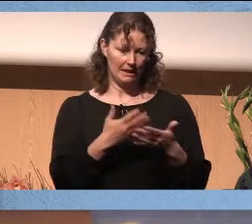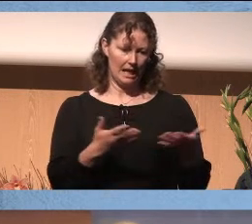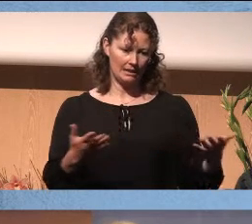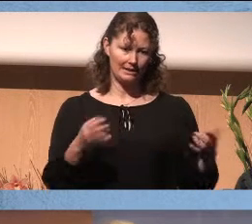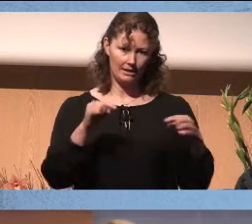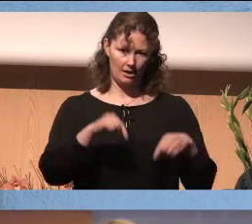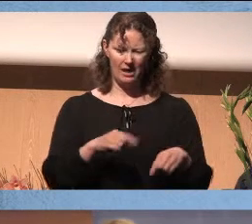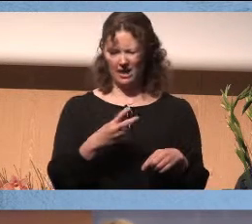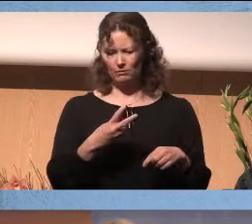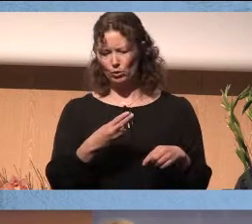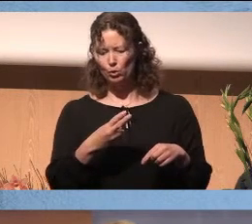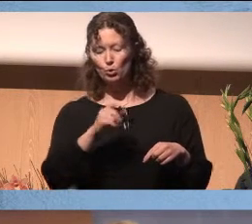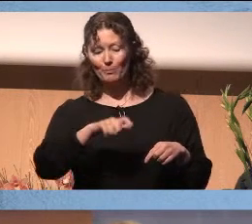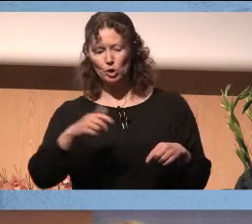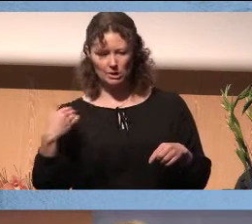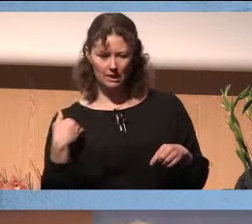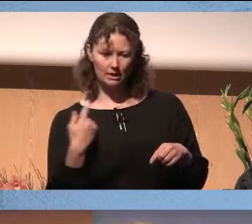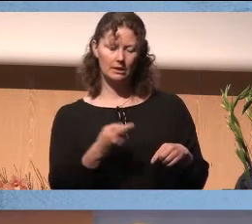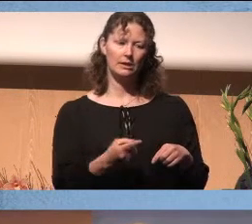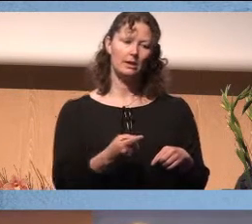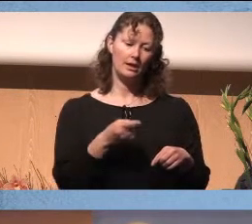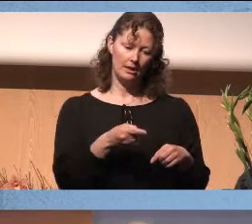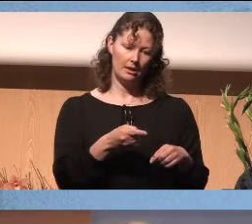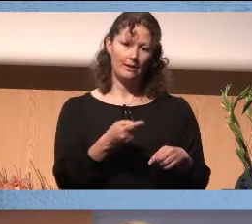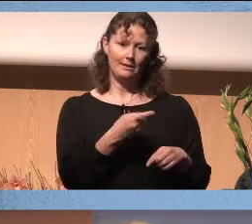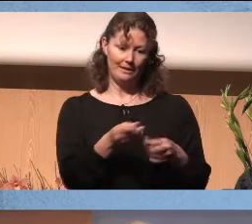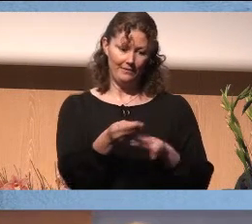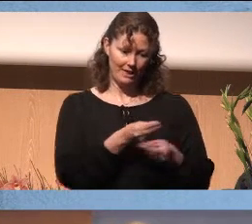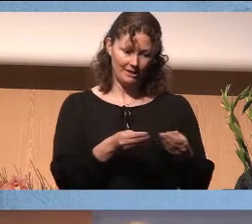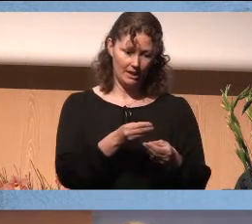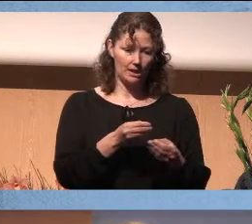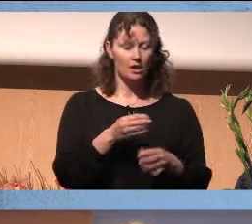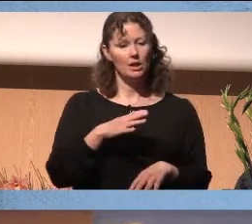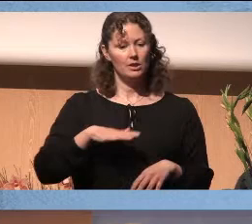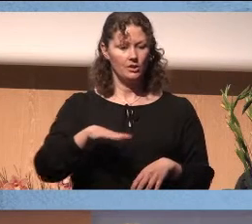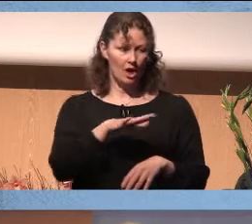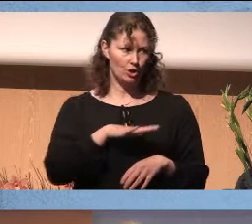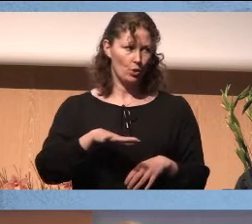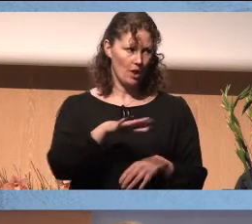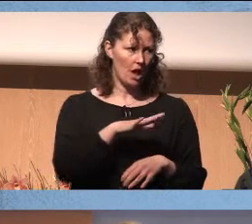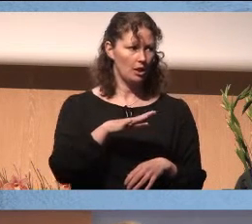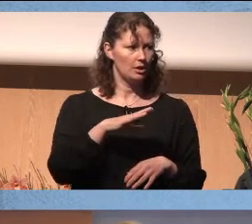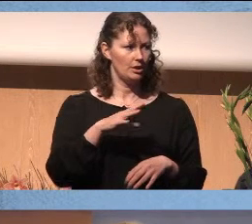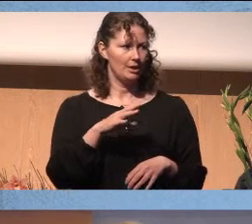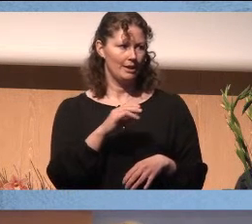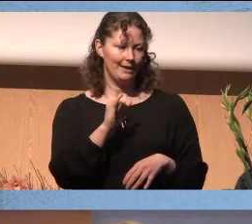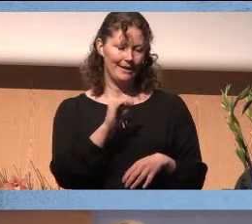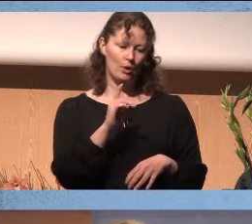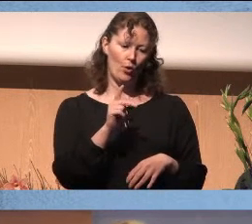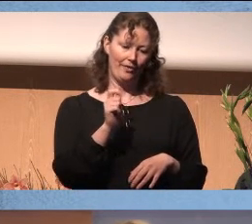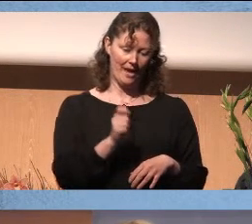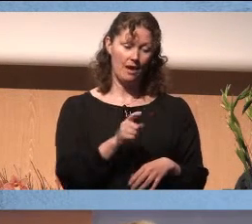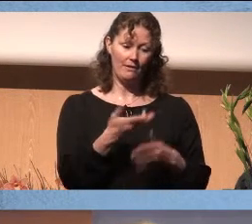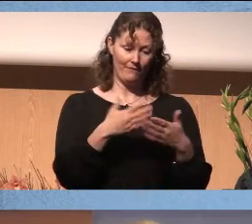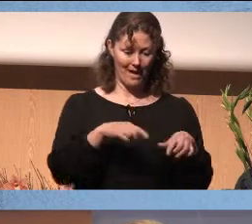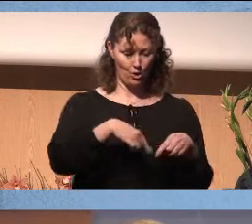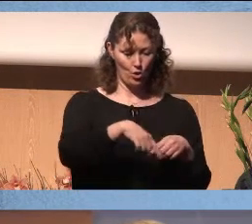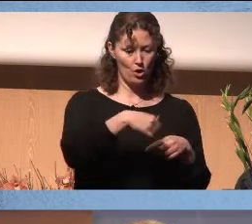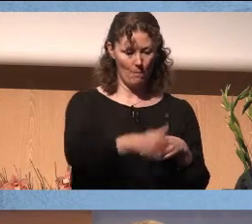eller for 2 måneder siden. De finansierer nasjonal IKT. Vi vil være ferdig med det i løpet av året, og så